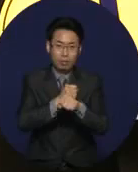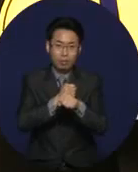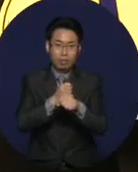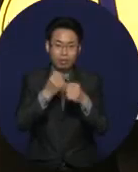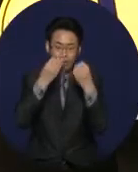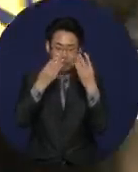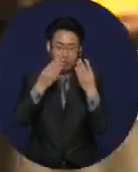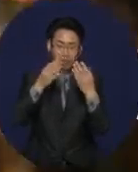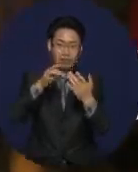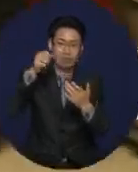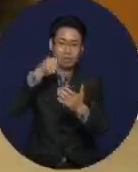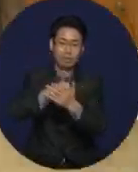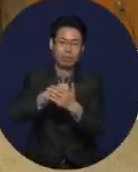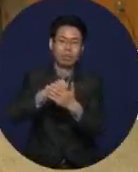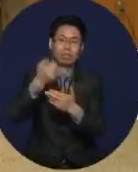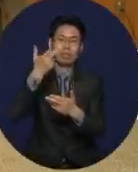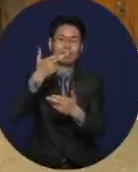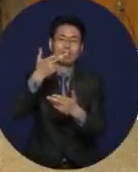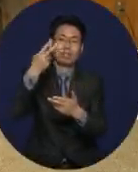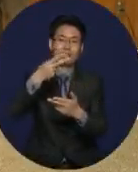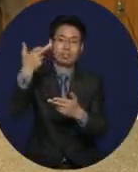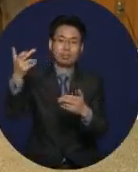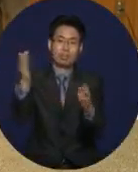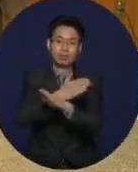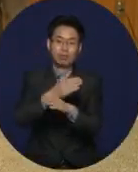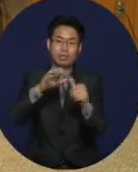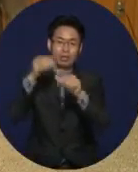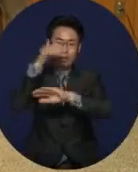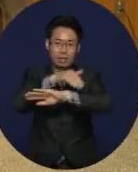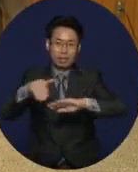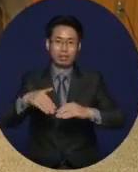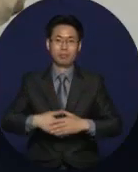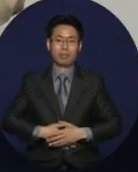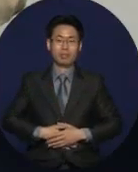새로운 복지시책은 2017년부터 반영할 계획입니다.